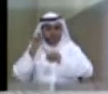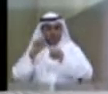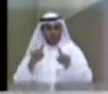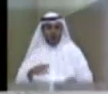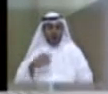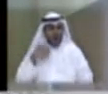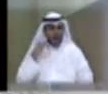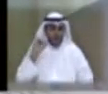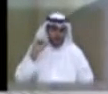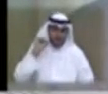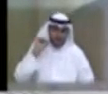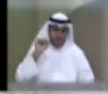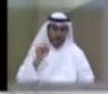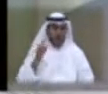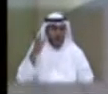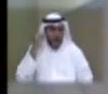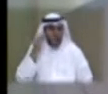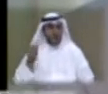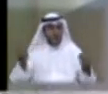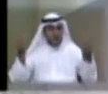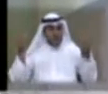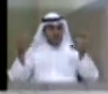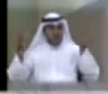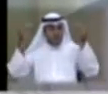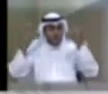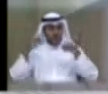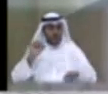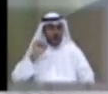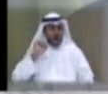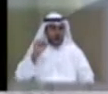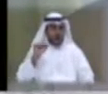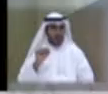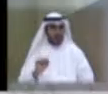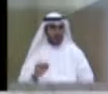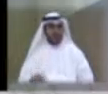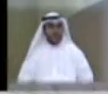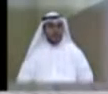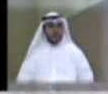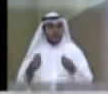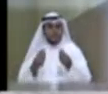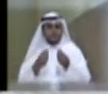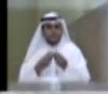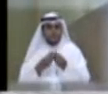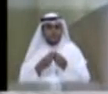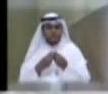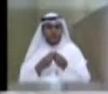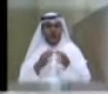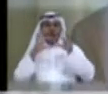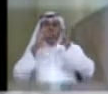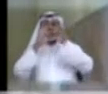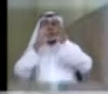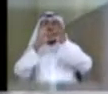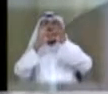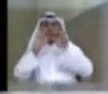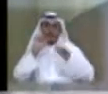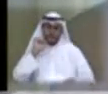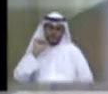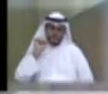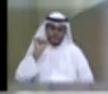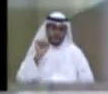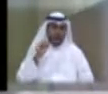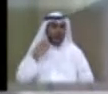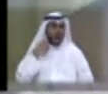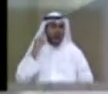والبرلمان العربي، إضافة إلى الأمانة العامة لجامعة الدول، وسيكون